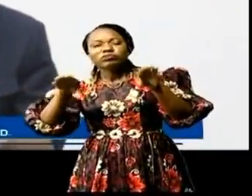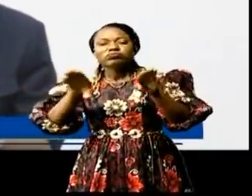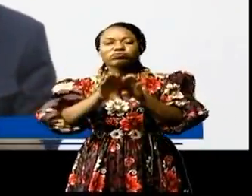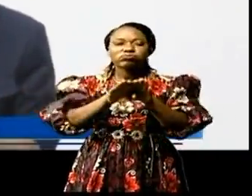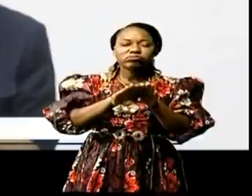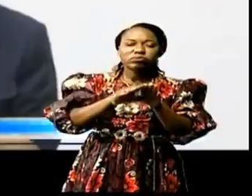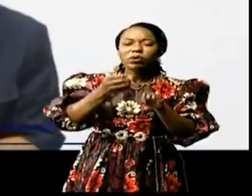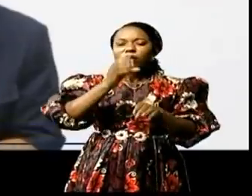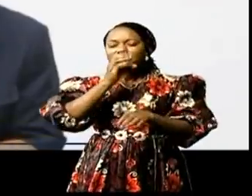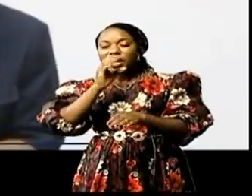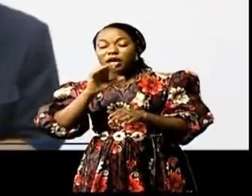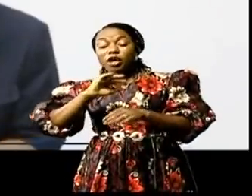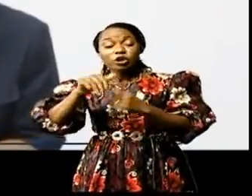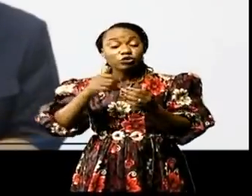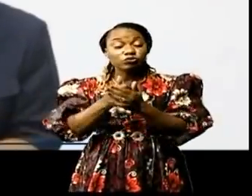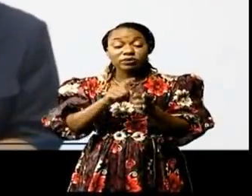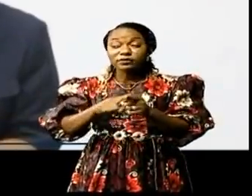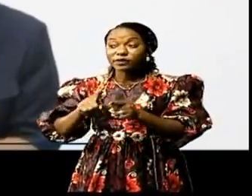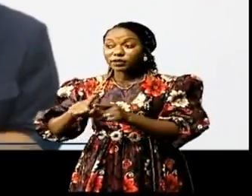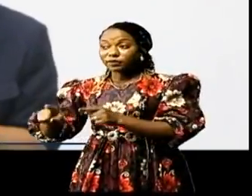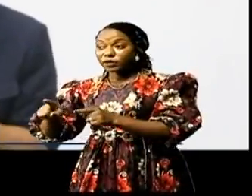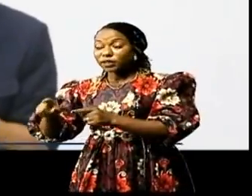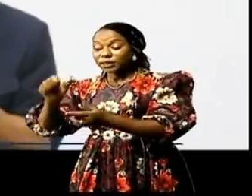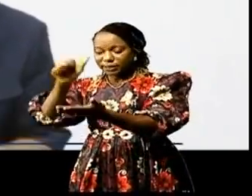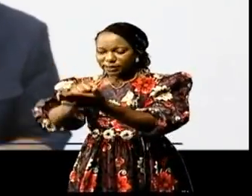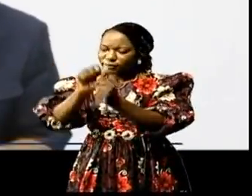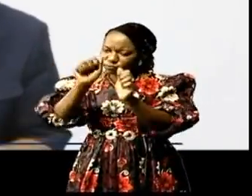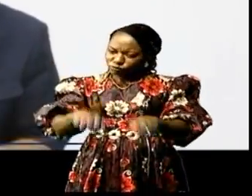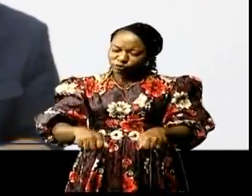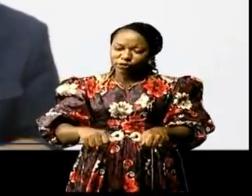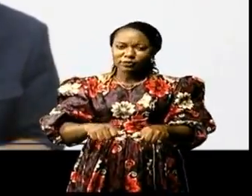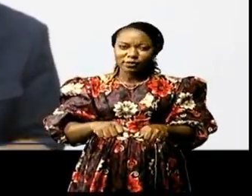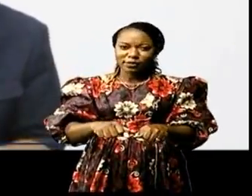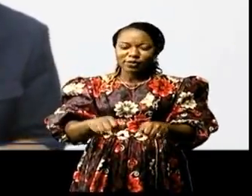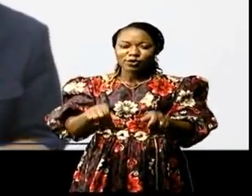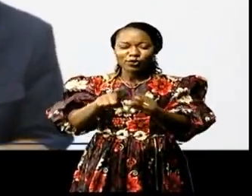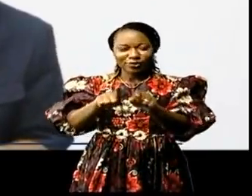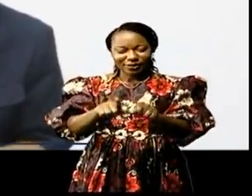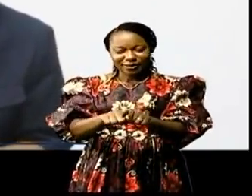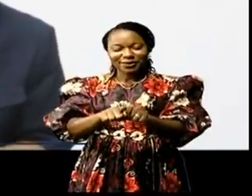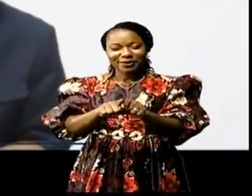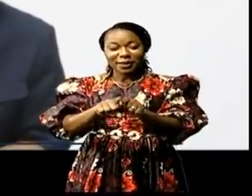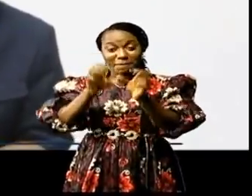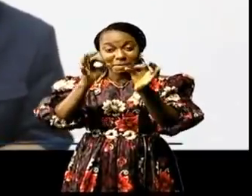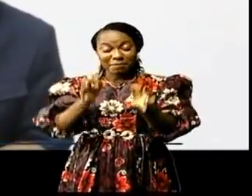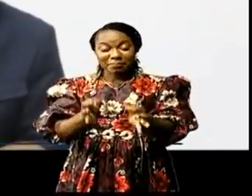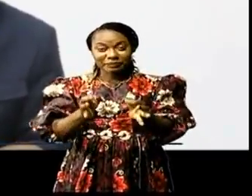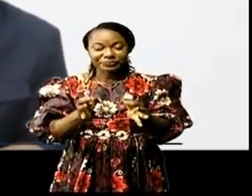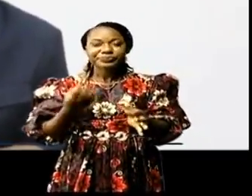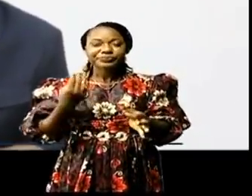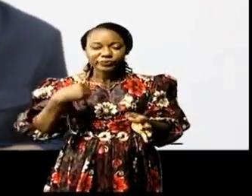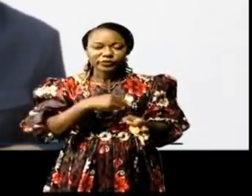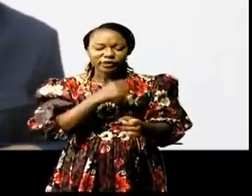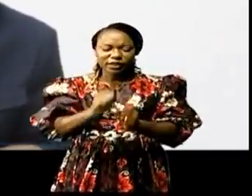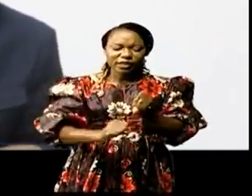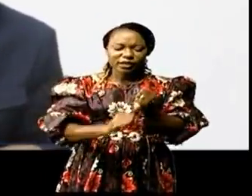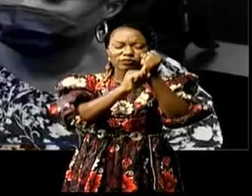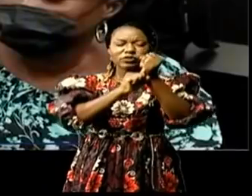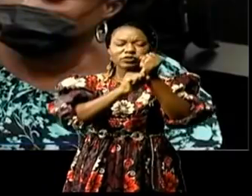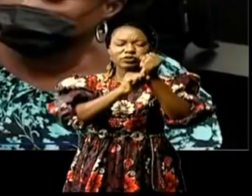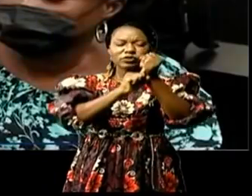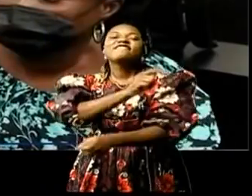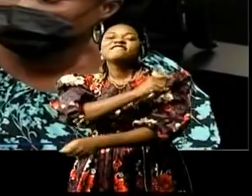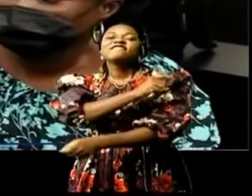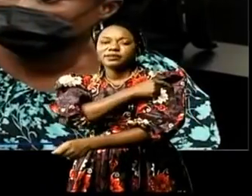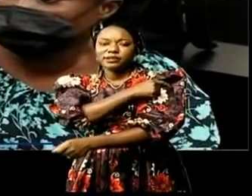nuit, etc., ça on peut les assouplir, mais nous devons renforcer la vaccination.